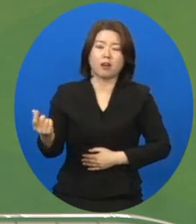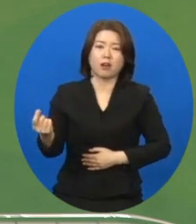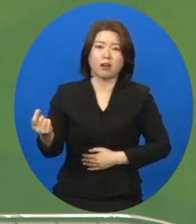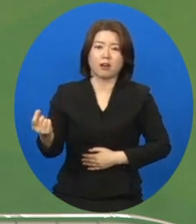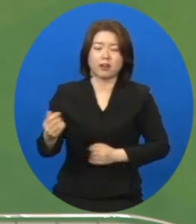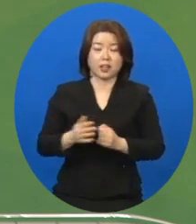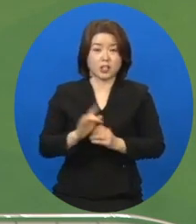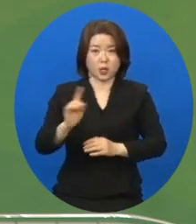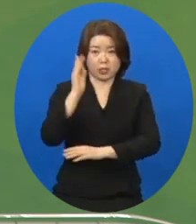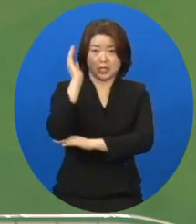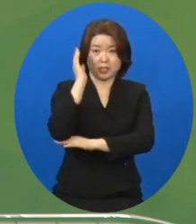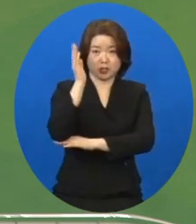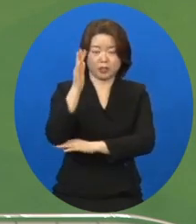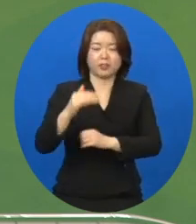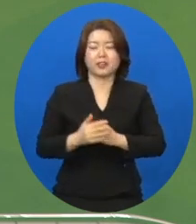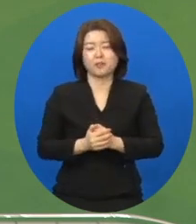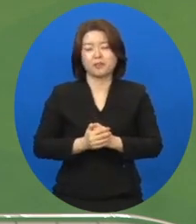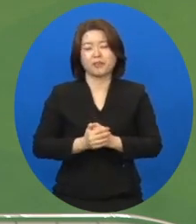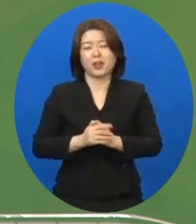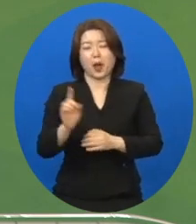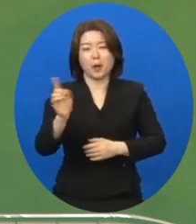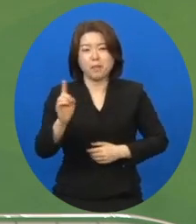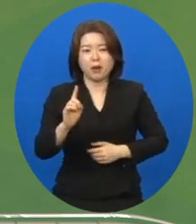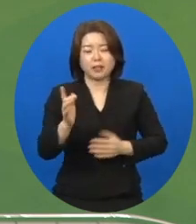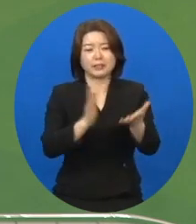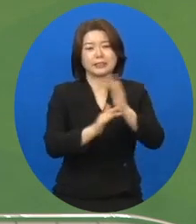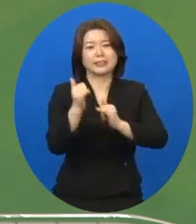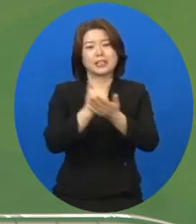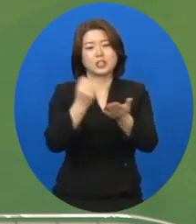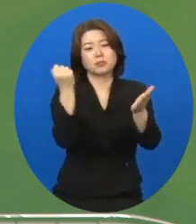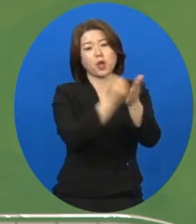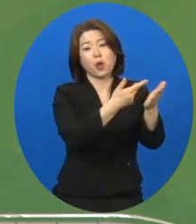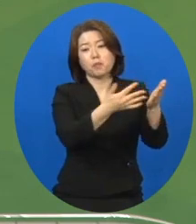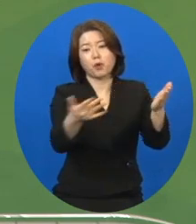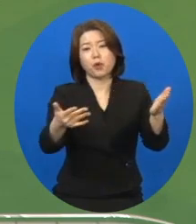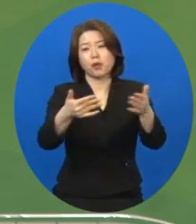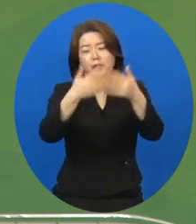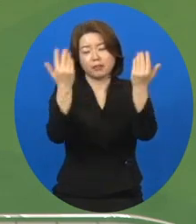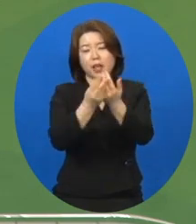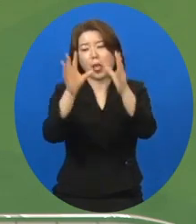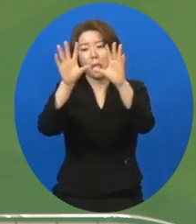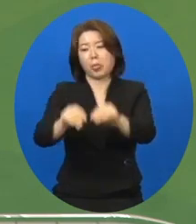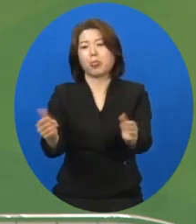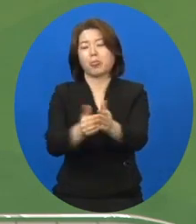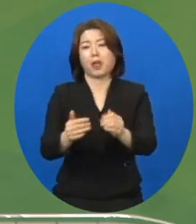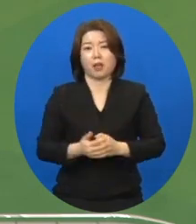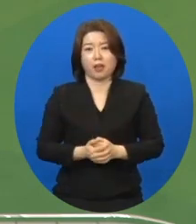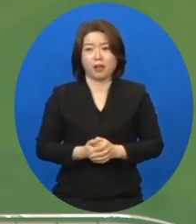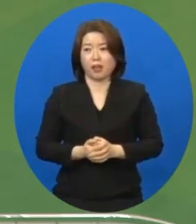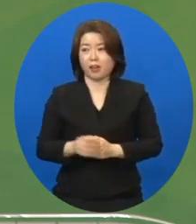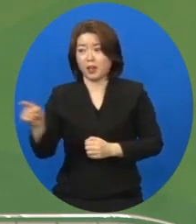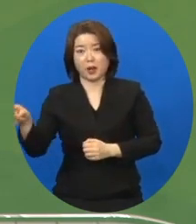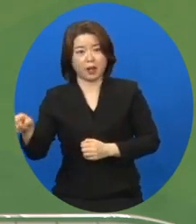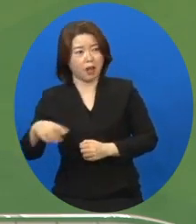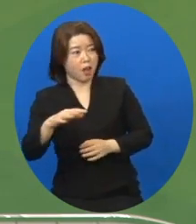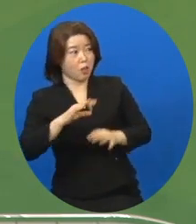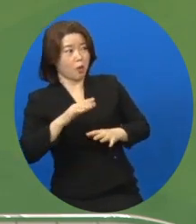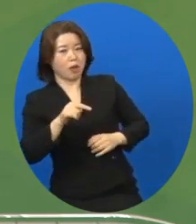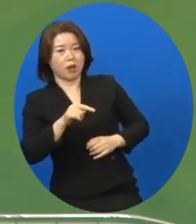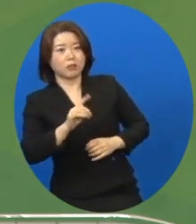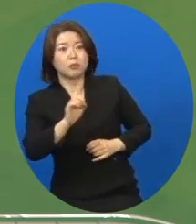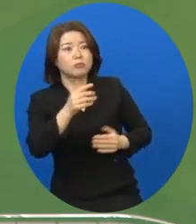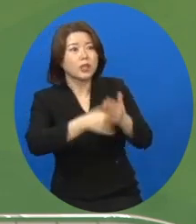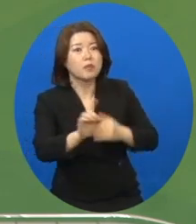그래요. 그랬더니 얼마나 당황스러워하는지 그러면 뭐가 남았냐고 이제는 여러분을 십자가에 못